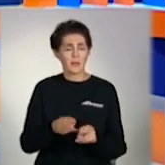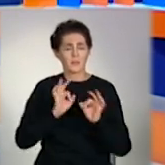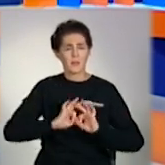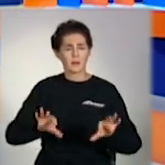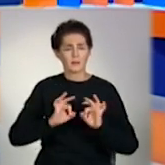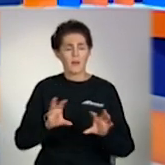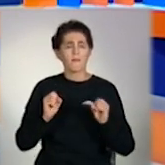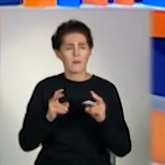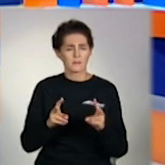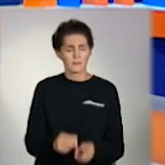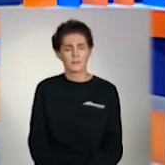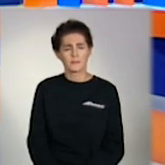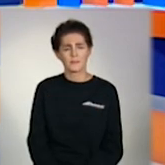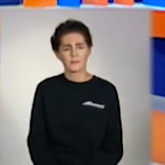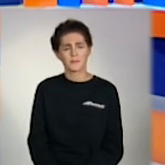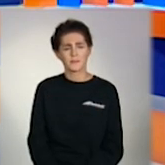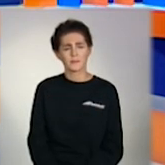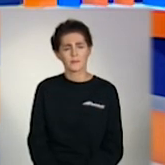розкаже, як.